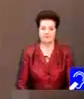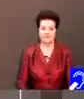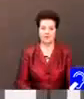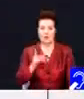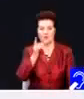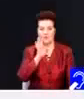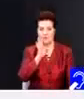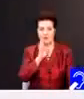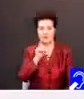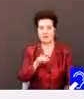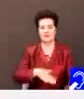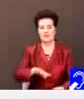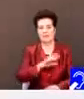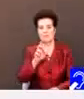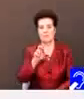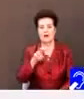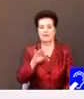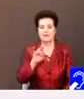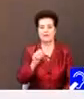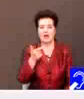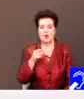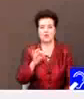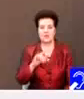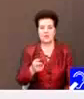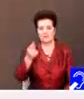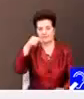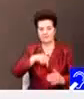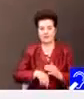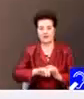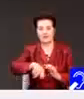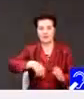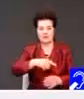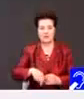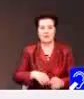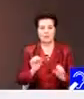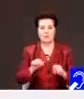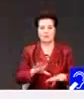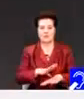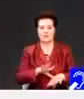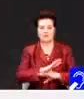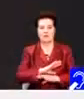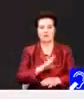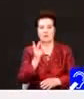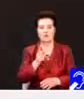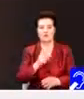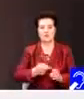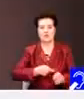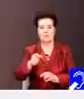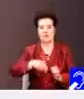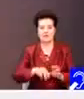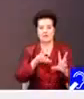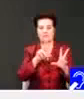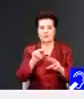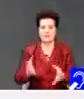O femeie din localitatea Balatina, Glodeni, a fost la un pas să-și piardă viața după ce a căzut într-o fântână adâncă de 20 de metri. Din